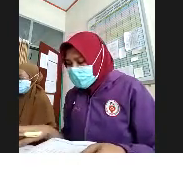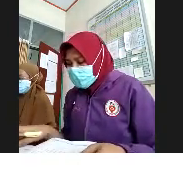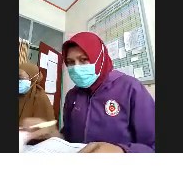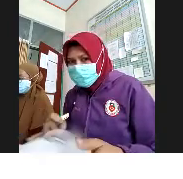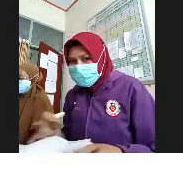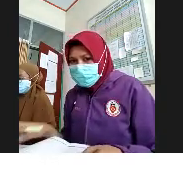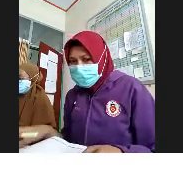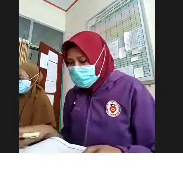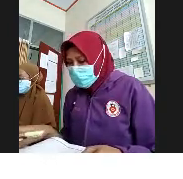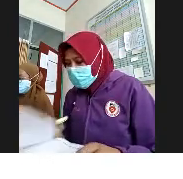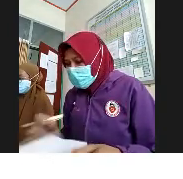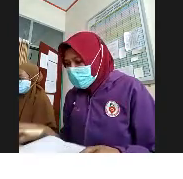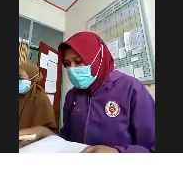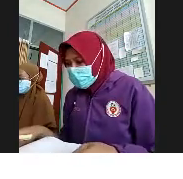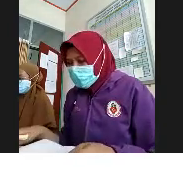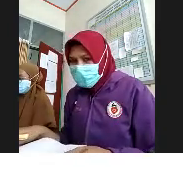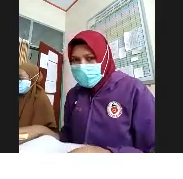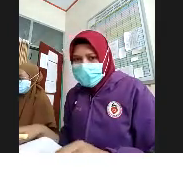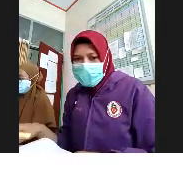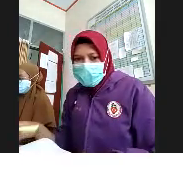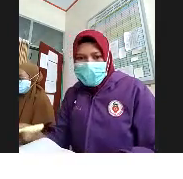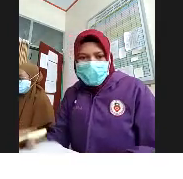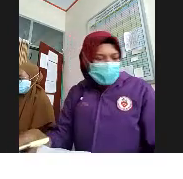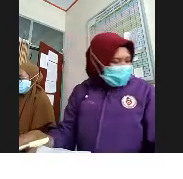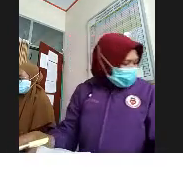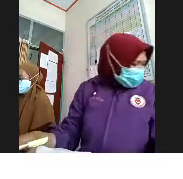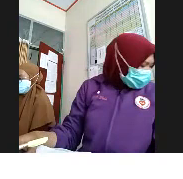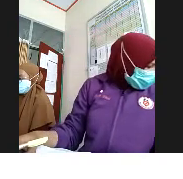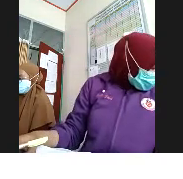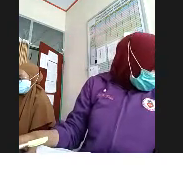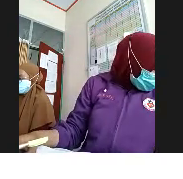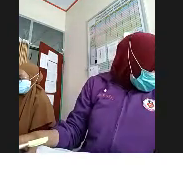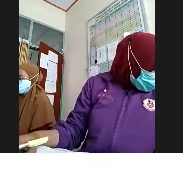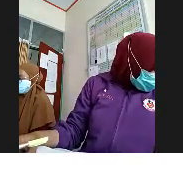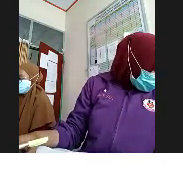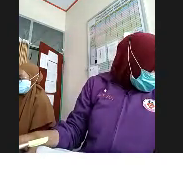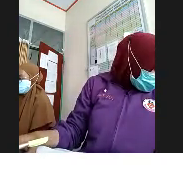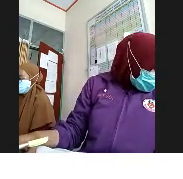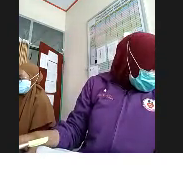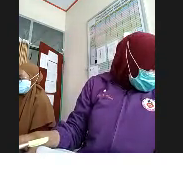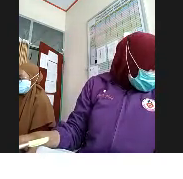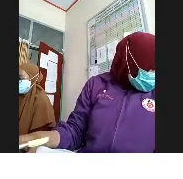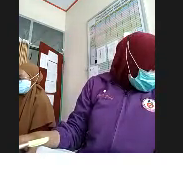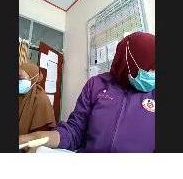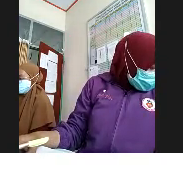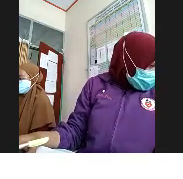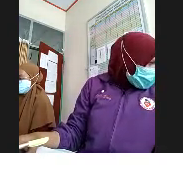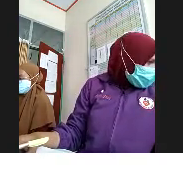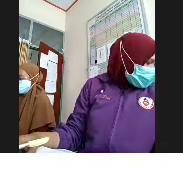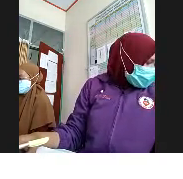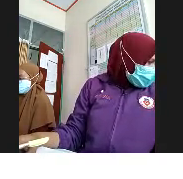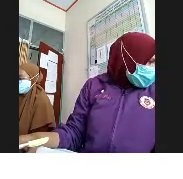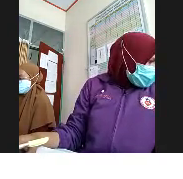Apabila terpaksa mengikuti kegiatan kerja di luar kantor, cek kembali apakah dilaksanakan sesuai protokol